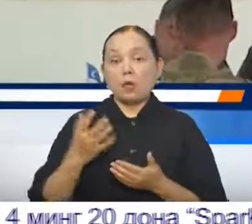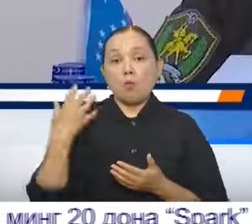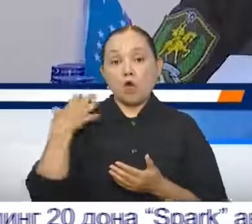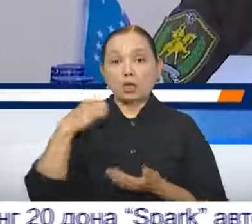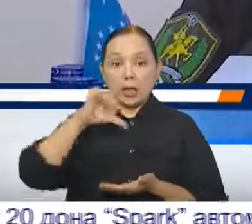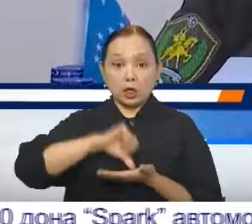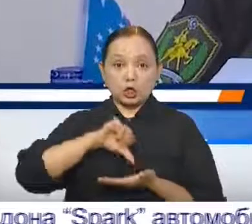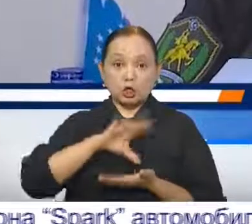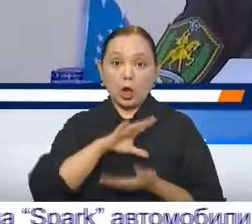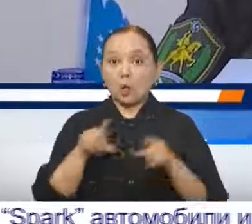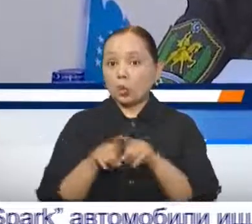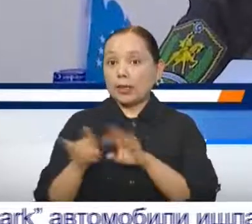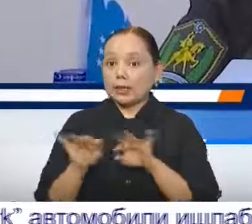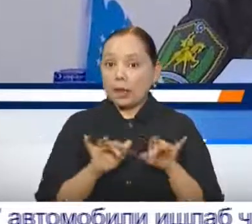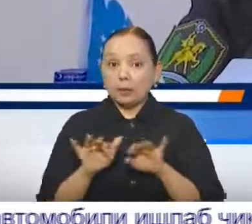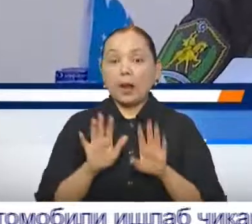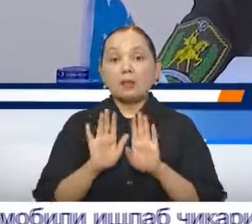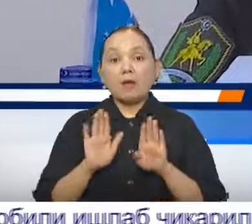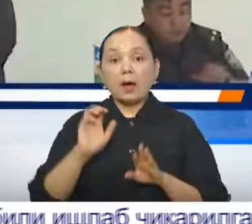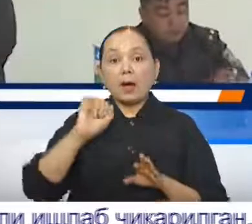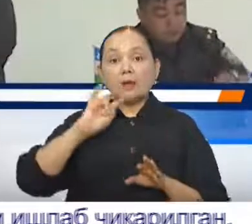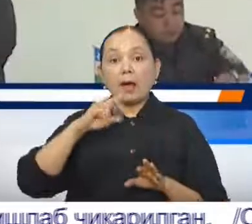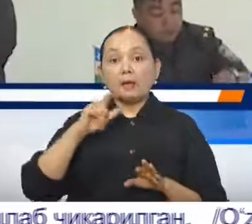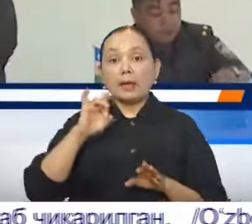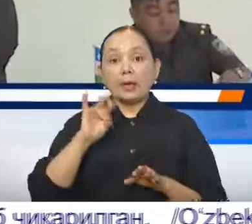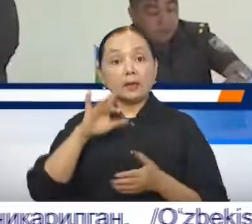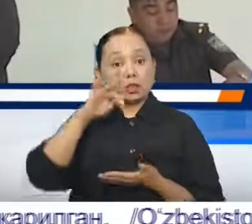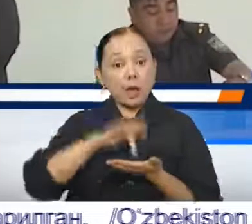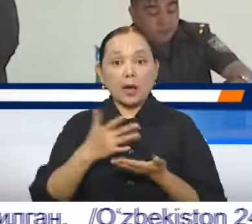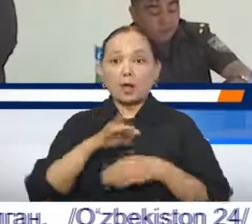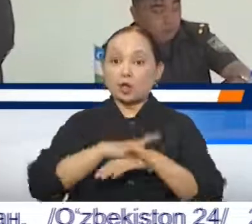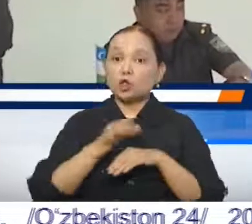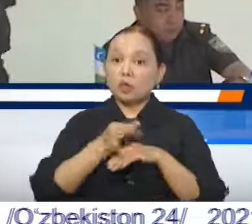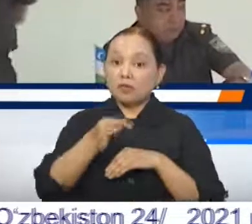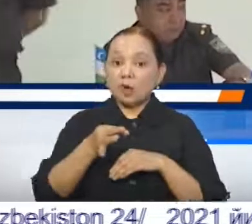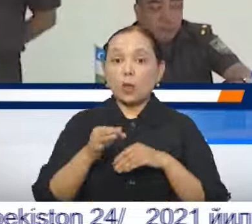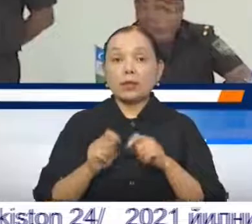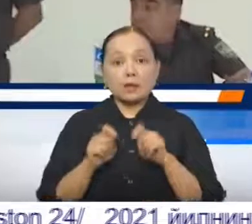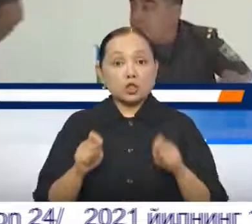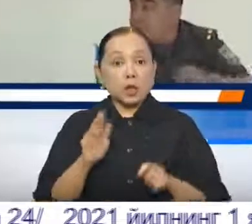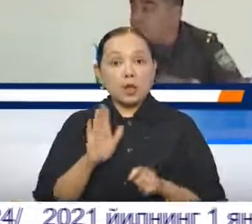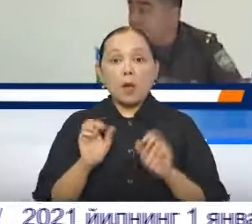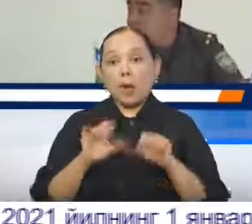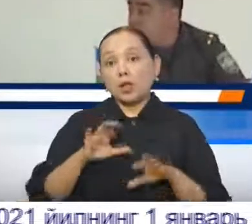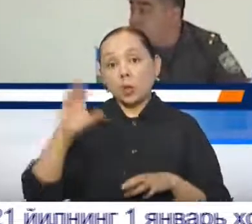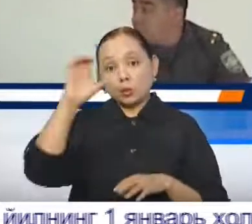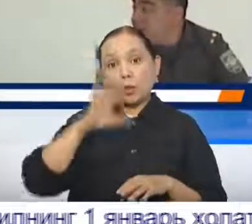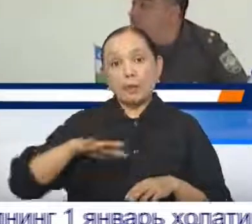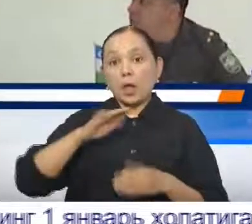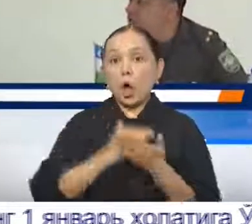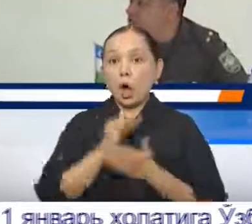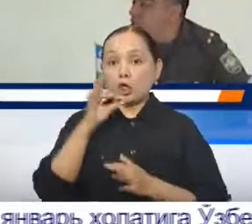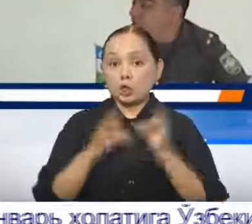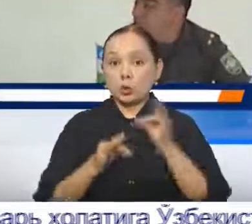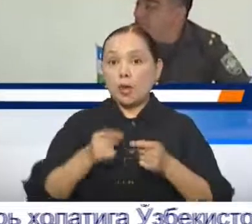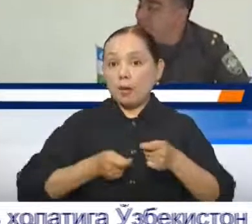etishdi. Bunday tadbirlar nafaqat Angren shahrida yoki Toshkent viloyati hududida tashkillashtiriladi, balki O'zbek Respublikasi Oliy sudi